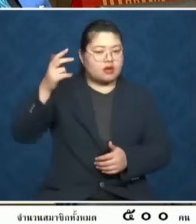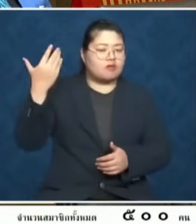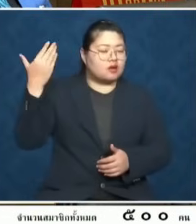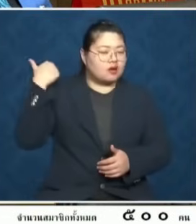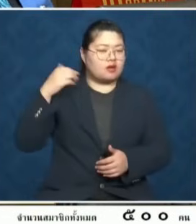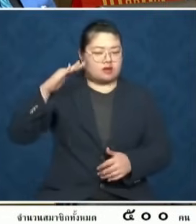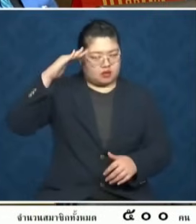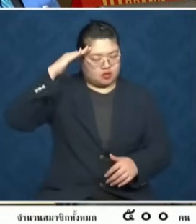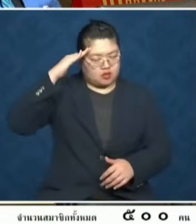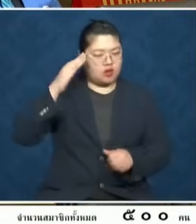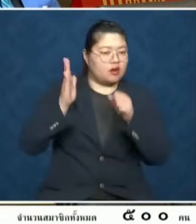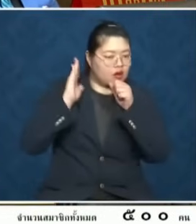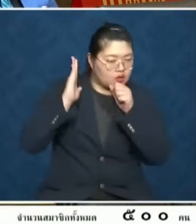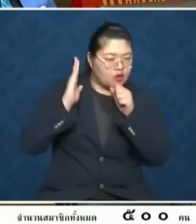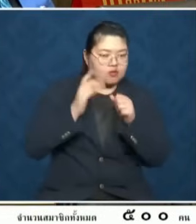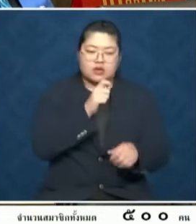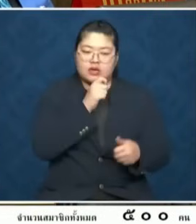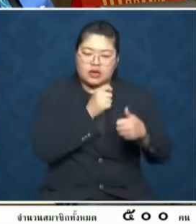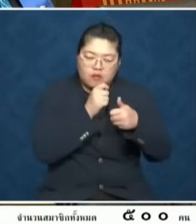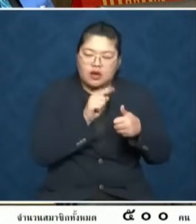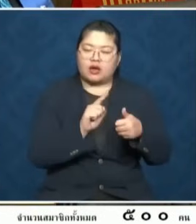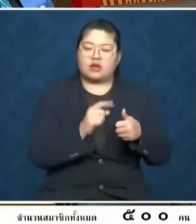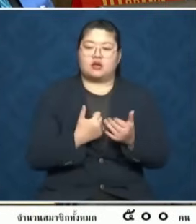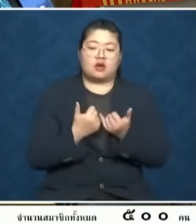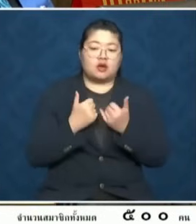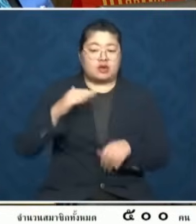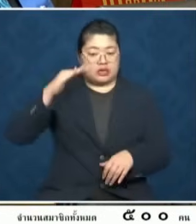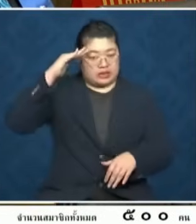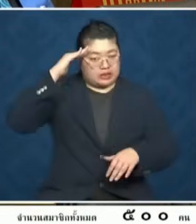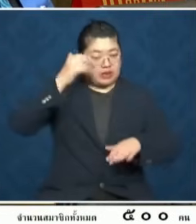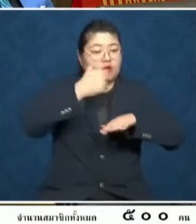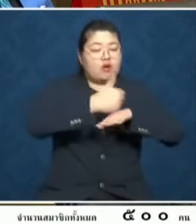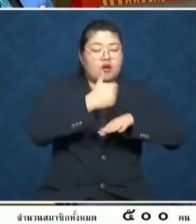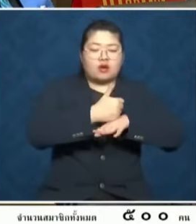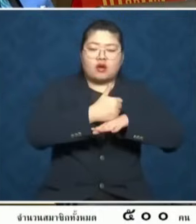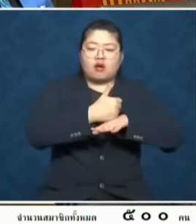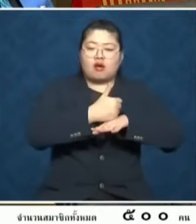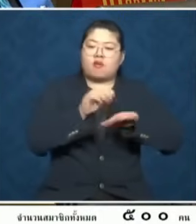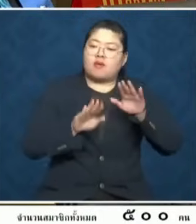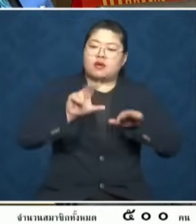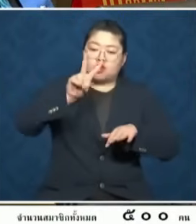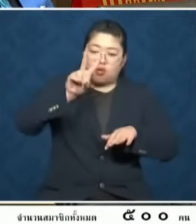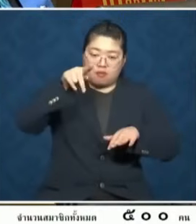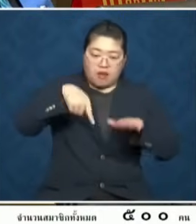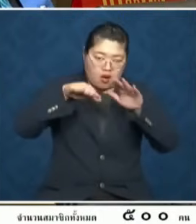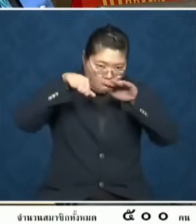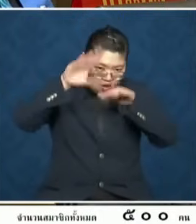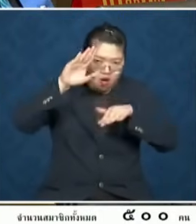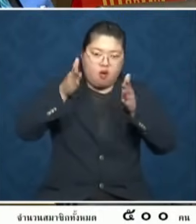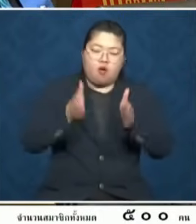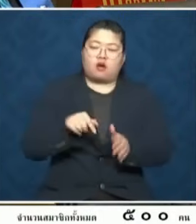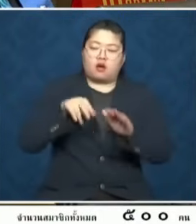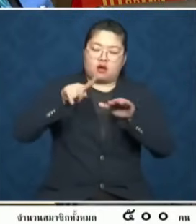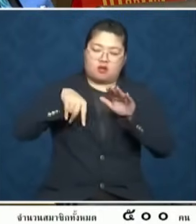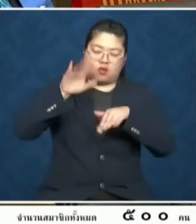กลาโหมค่ะเพิ่งให้สัมภาษณ์ว่านายพลไทยสูงทะลุ 2,000คนไปแล้วโดยนับเป็นนาย